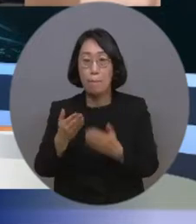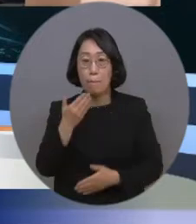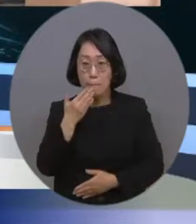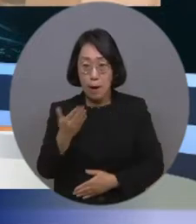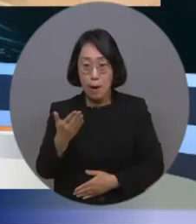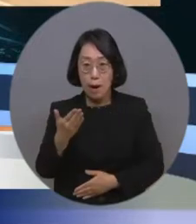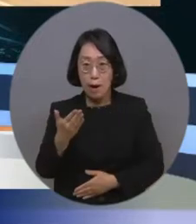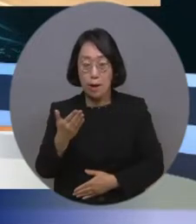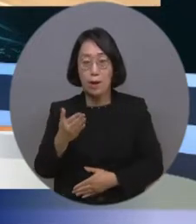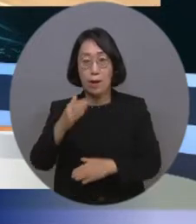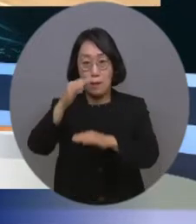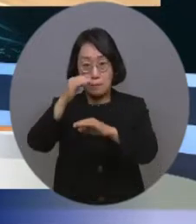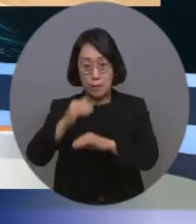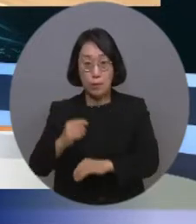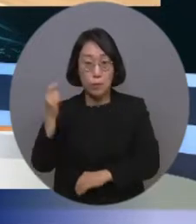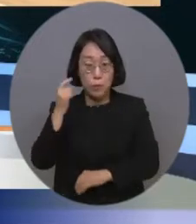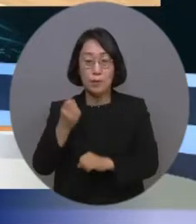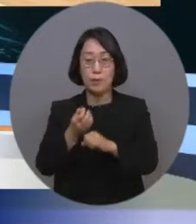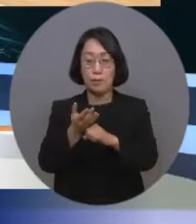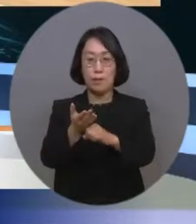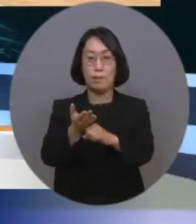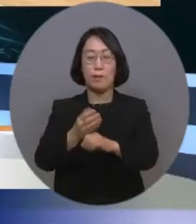진행됐는데요. 황병현 기자가 전합니다.